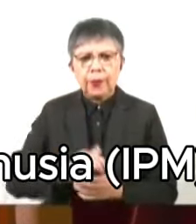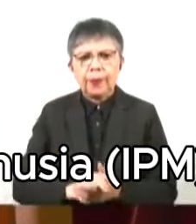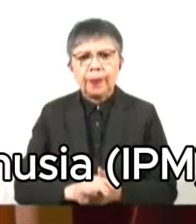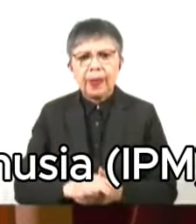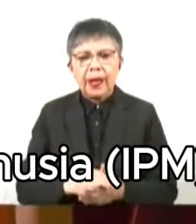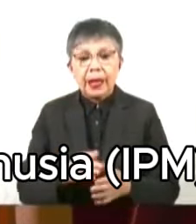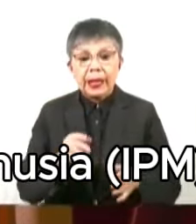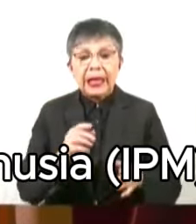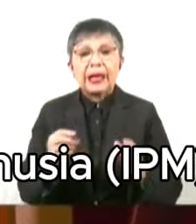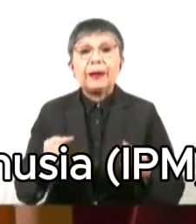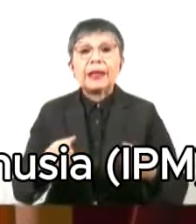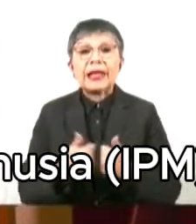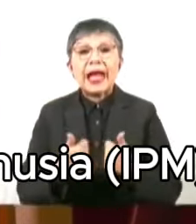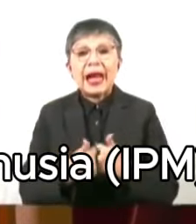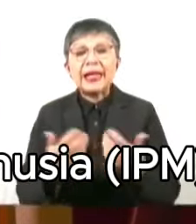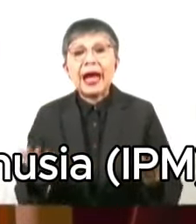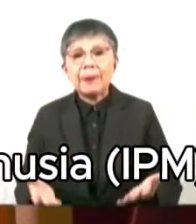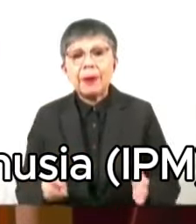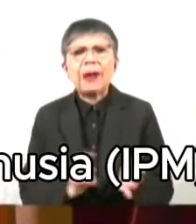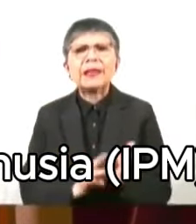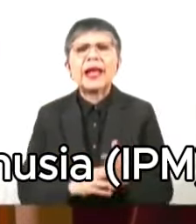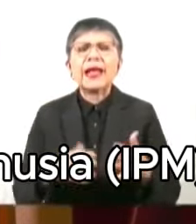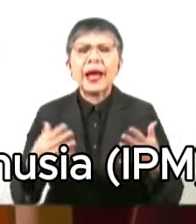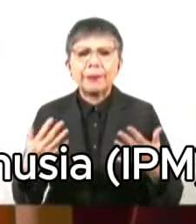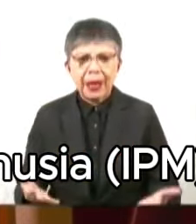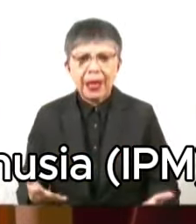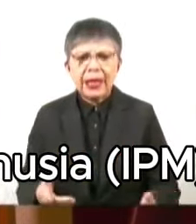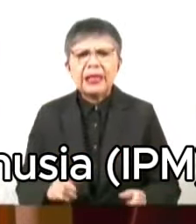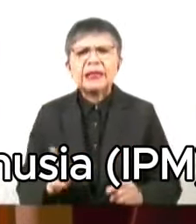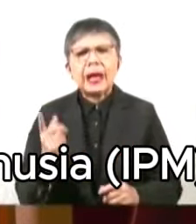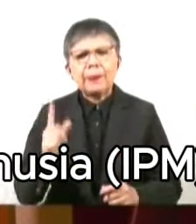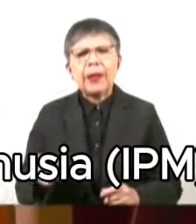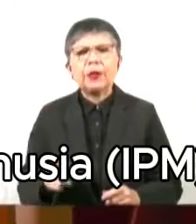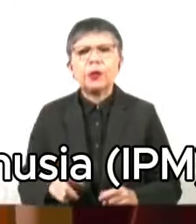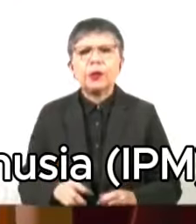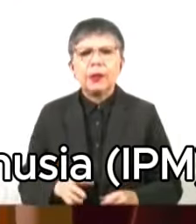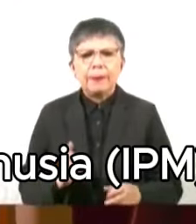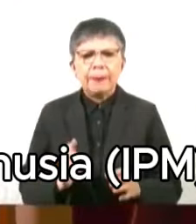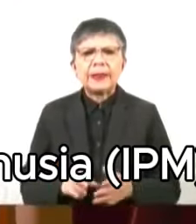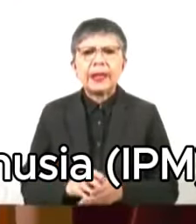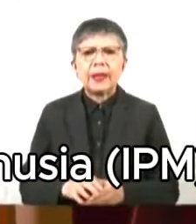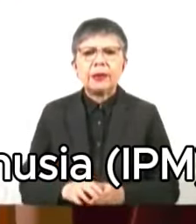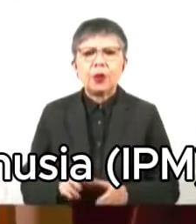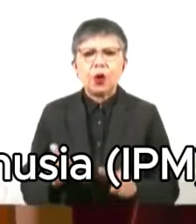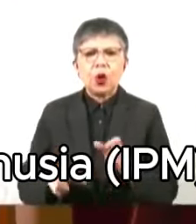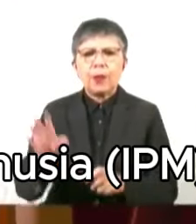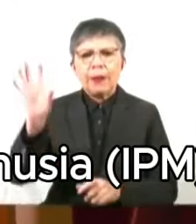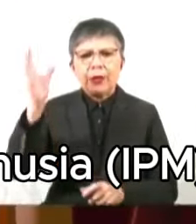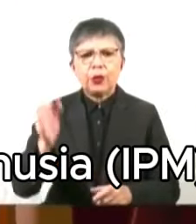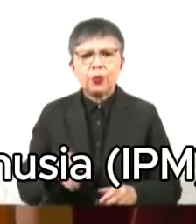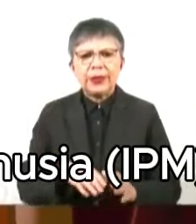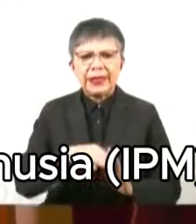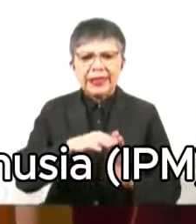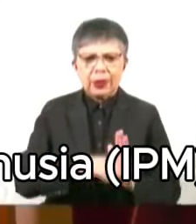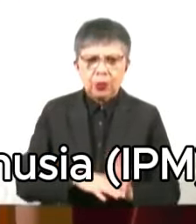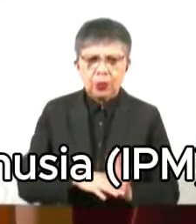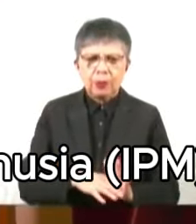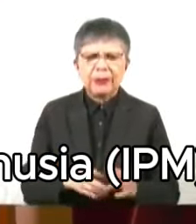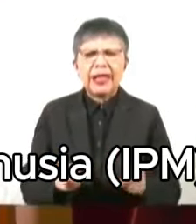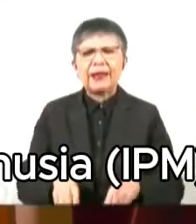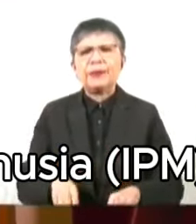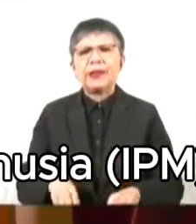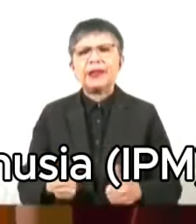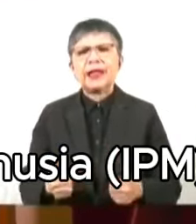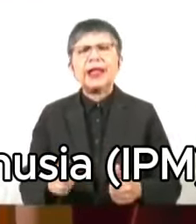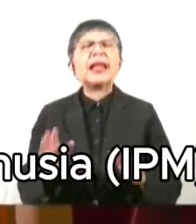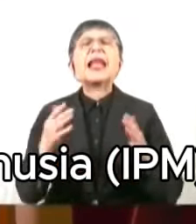kendalanya Apa permasalahannya sehingga hal itu yang sangat disesalkan bisa terjadi Terima